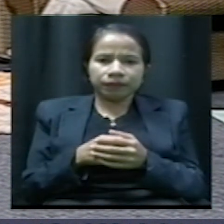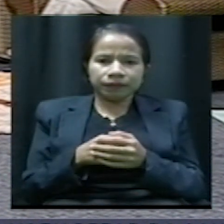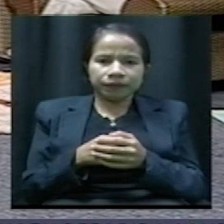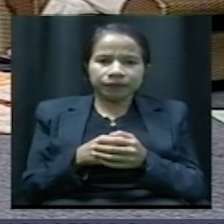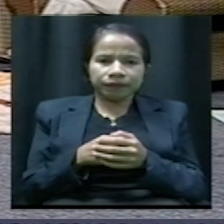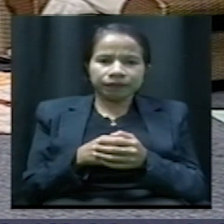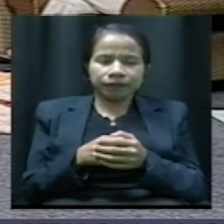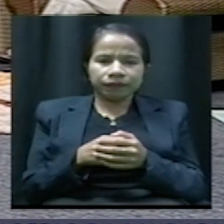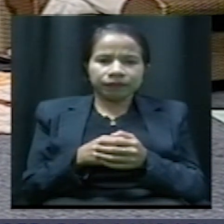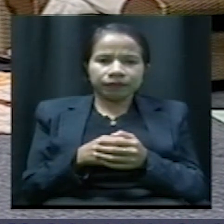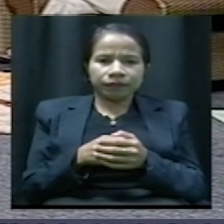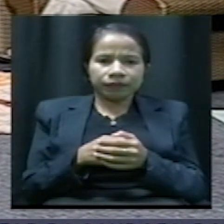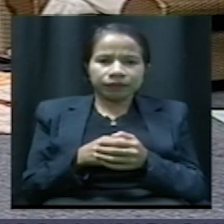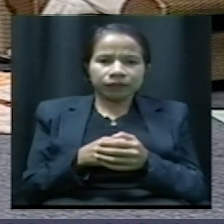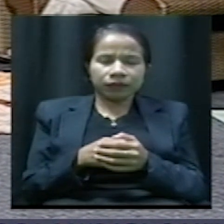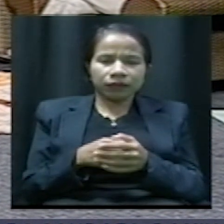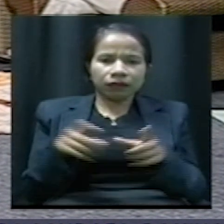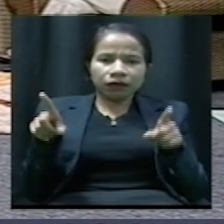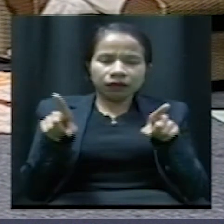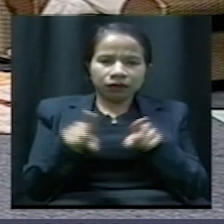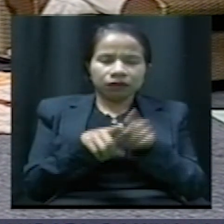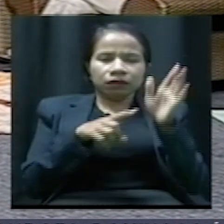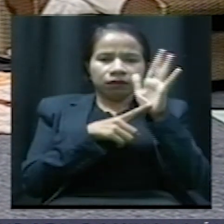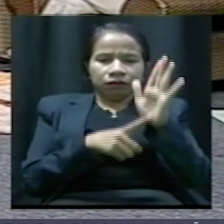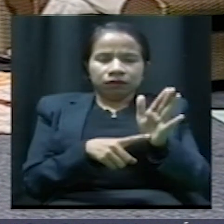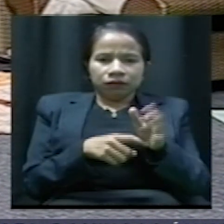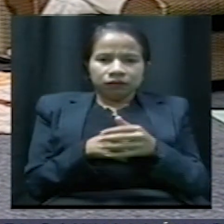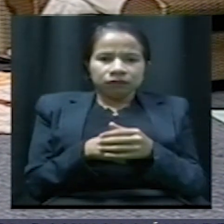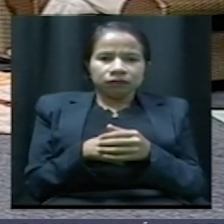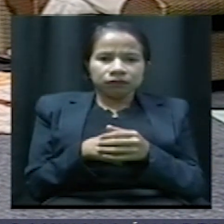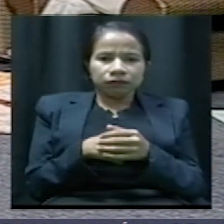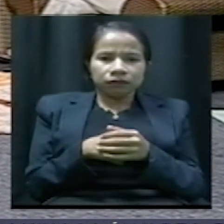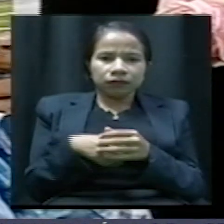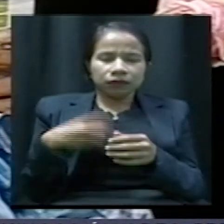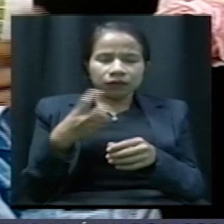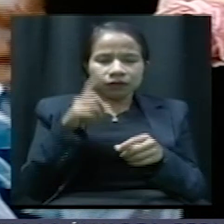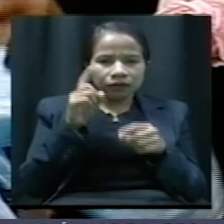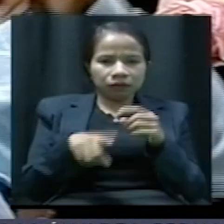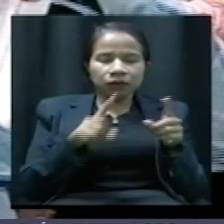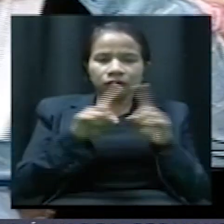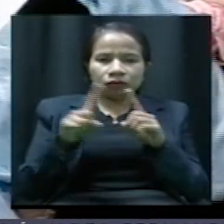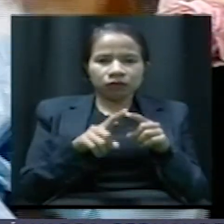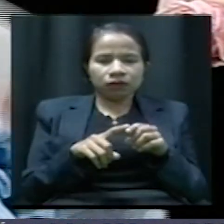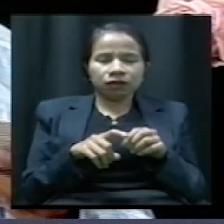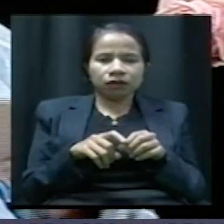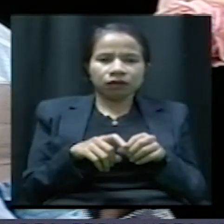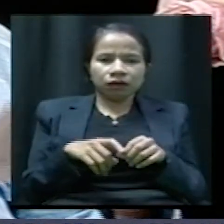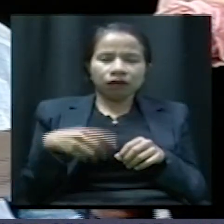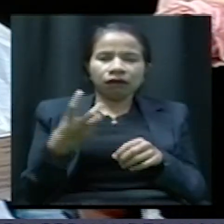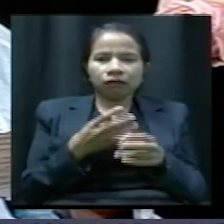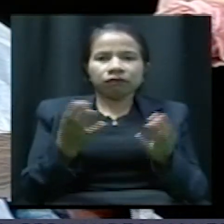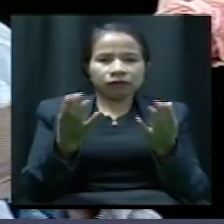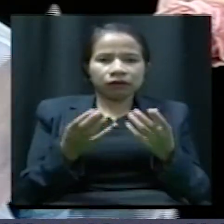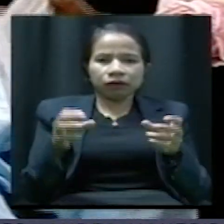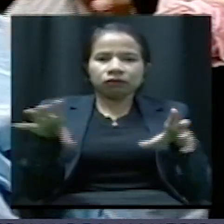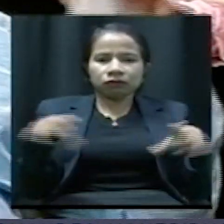para buat ne asan representativo duni. La itala bela bai kulia dete ke hawe komitmento. Ami komitmento